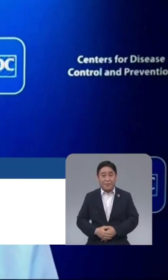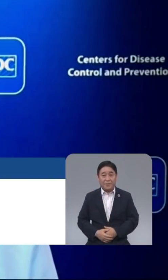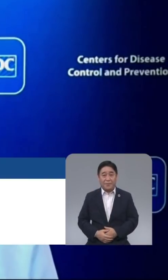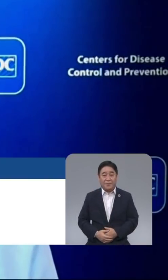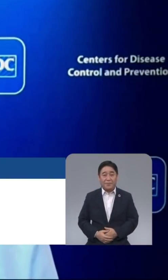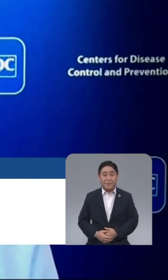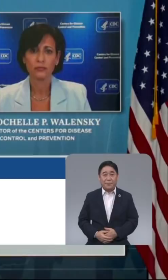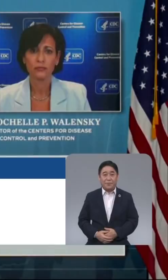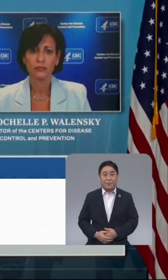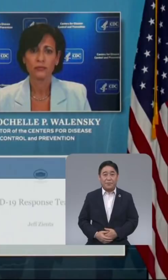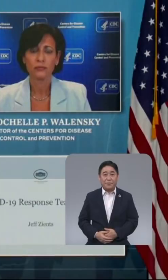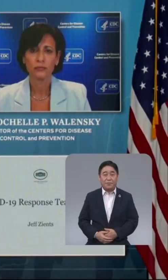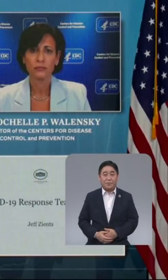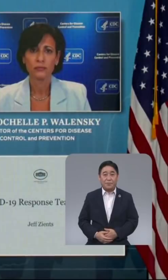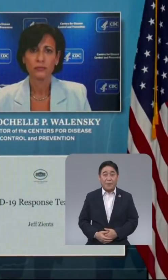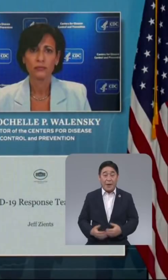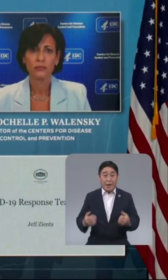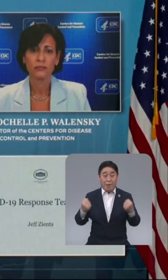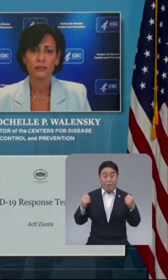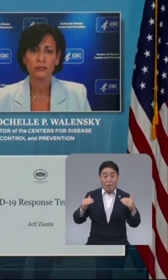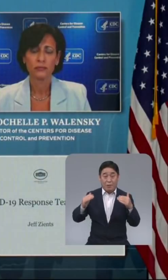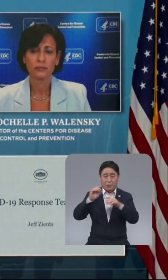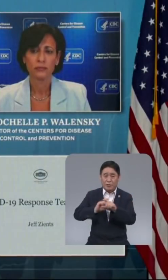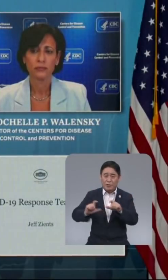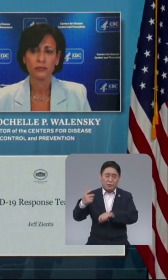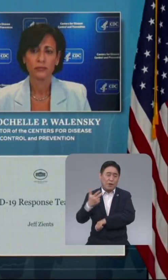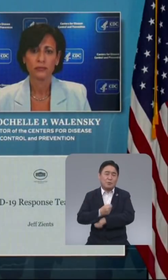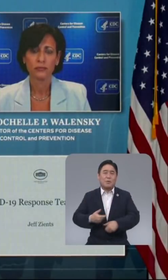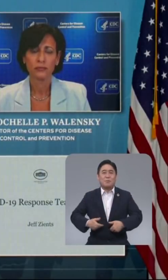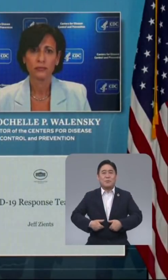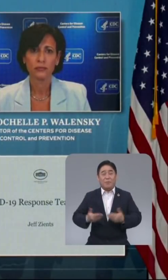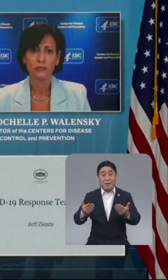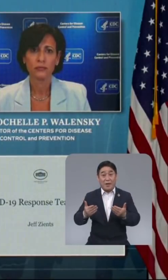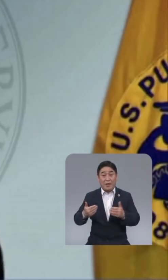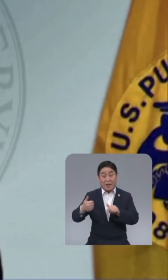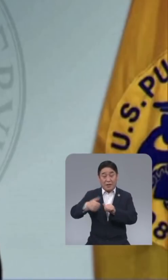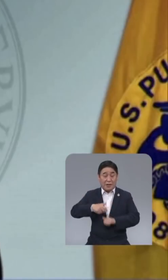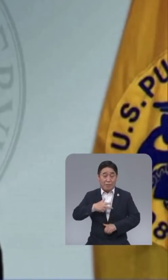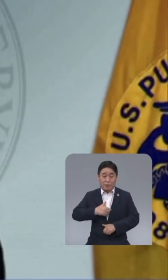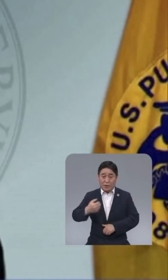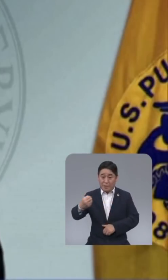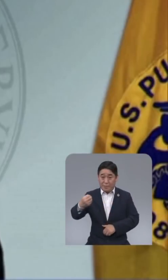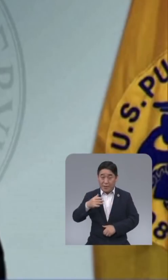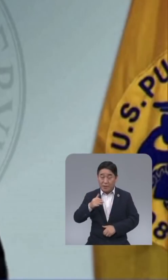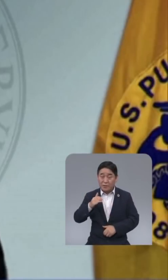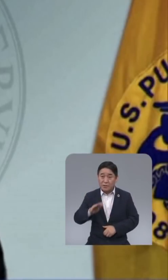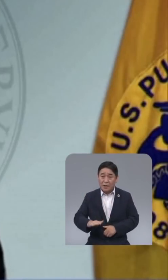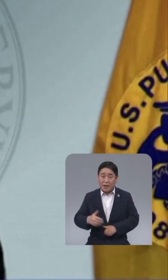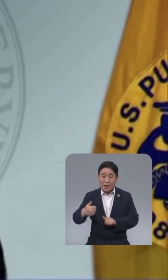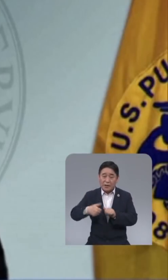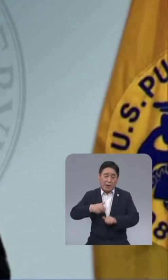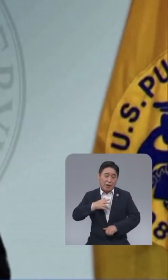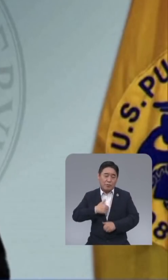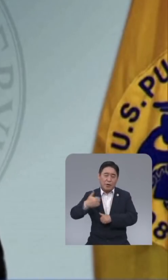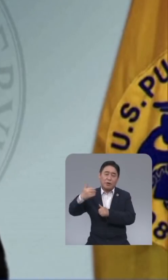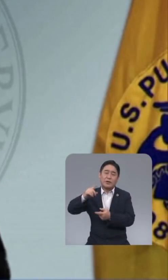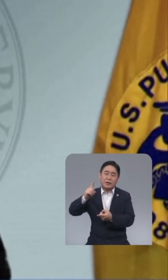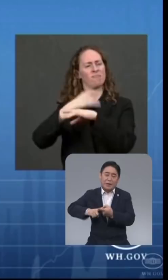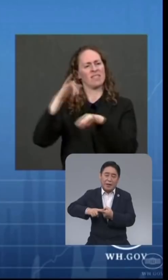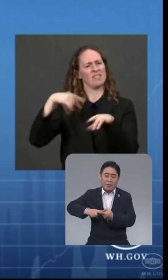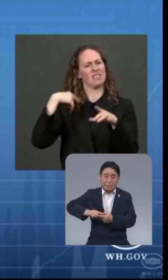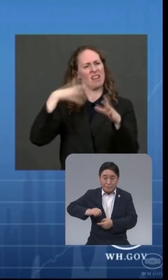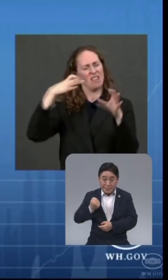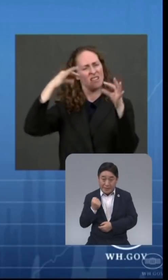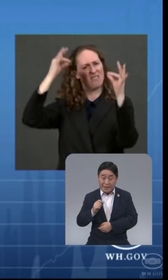these recommendations. 건강한 성인은 추가 접종이 필요하지 않다는 게 자문위의 중론이었는데 이런 자문위의 권고를 그대로 수용하지